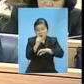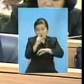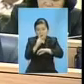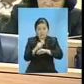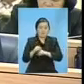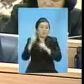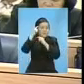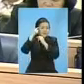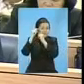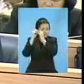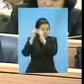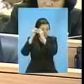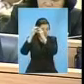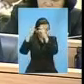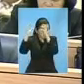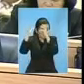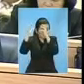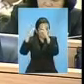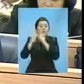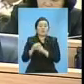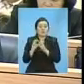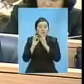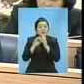มการเราให้อภัย